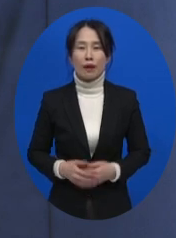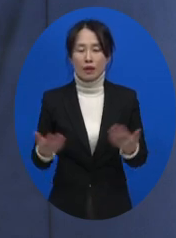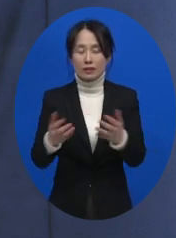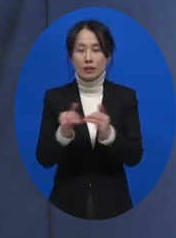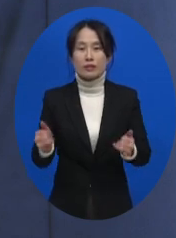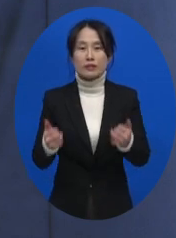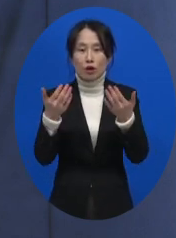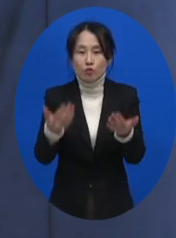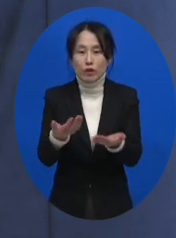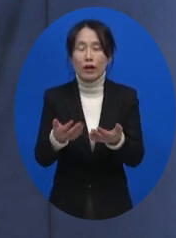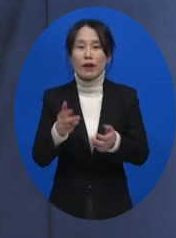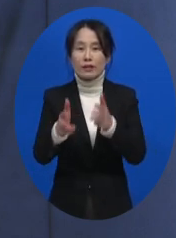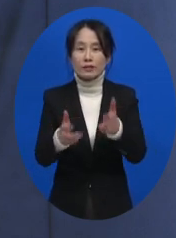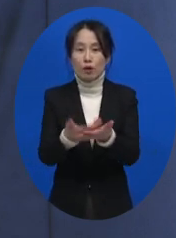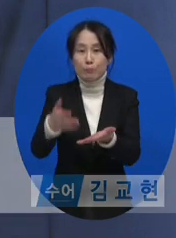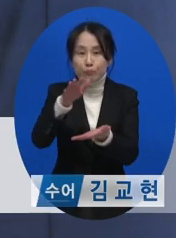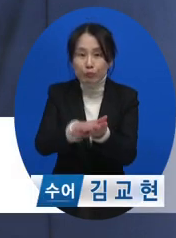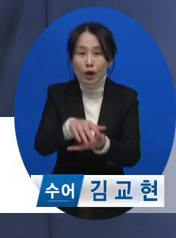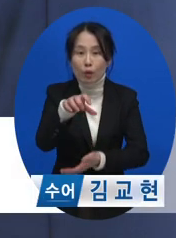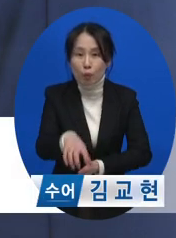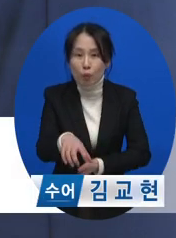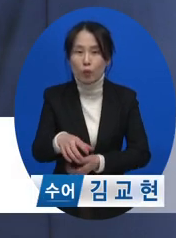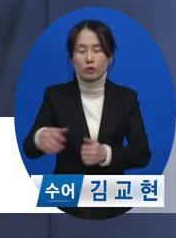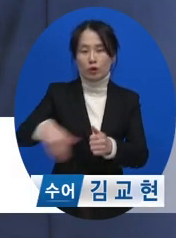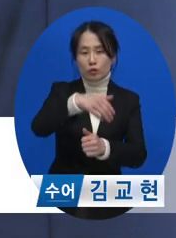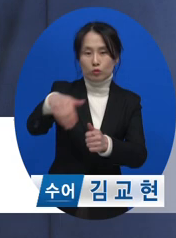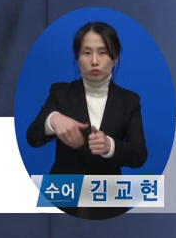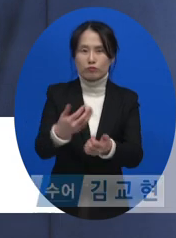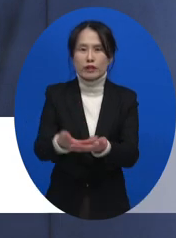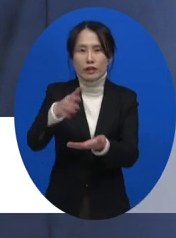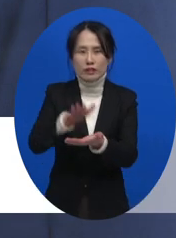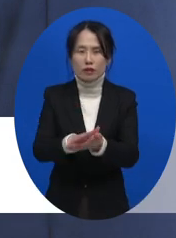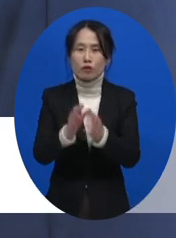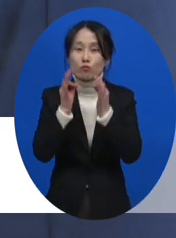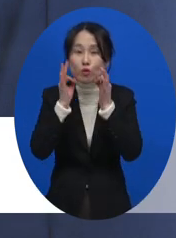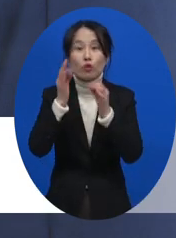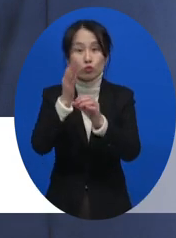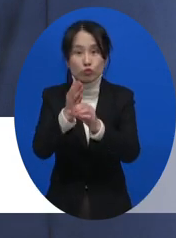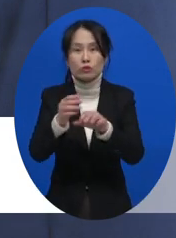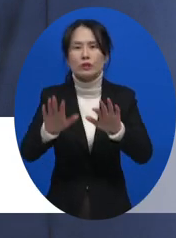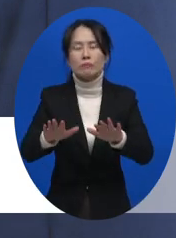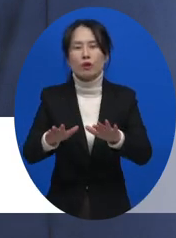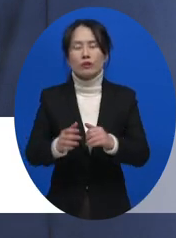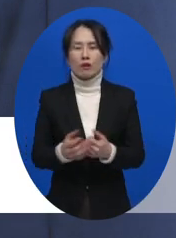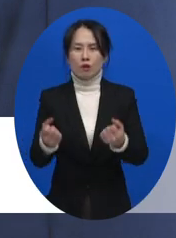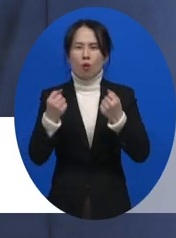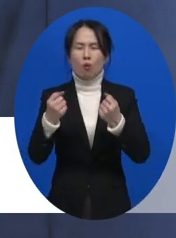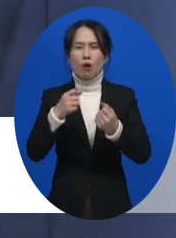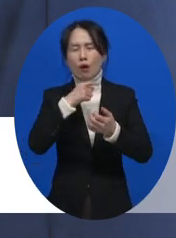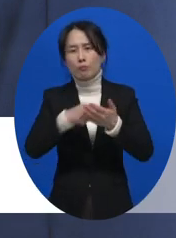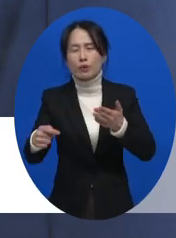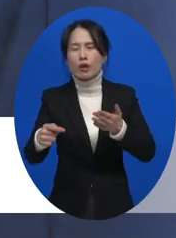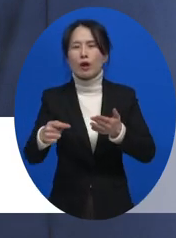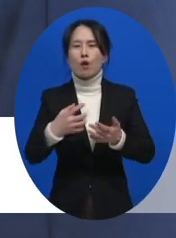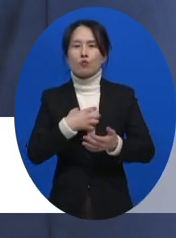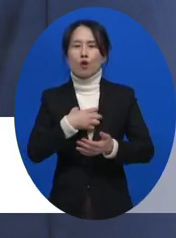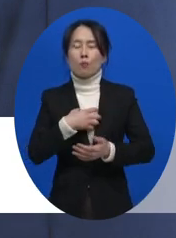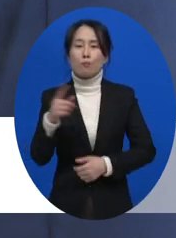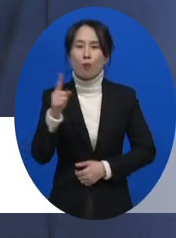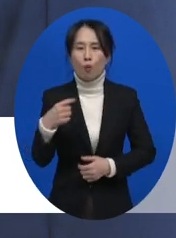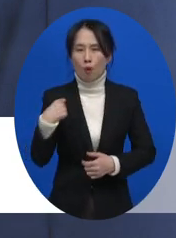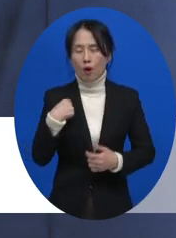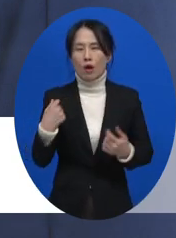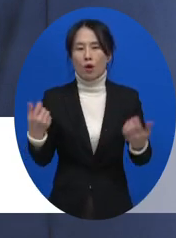경기도는 노동자 휴게시설 개선사업 등 노동자의 근로환경 개선에 힘쓰고 있는데요 이번엔 노동자 건강을 해칠 수 있는